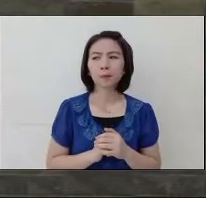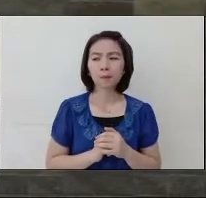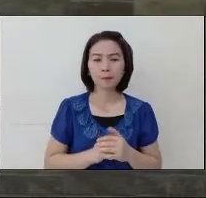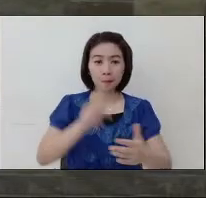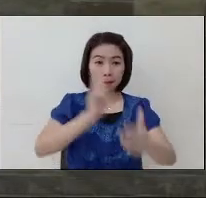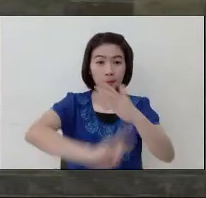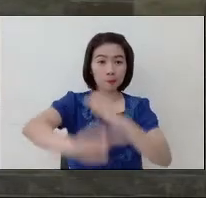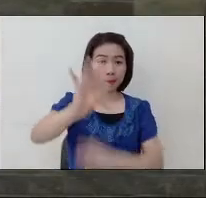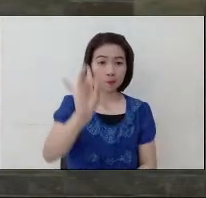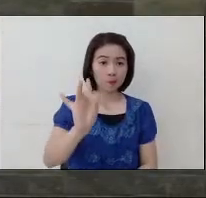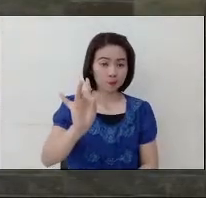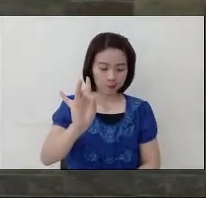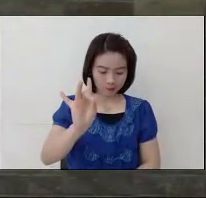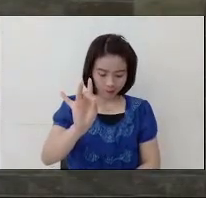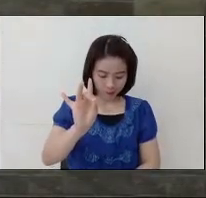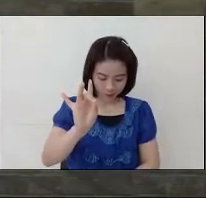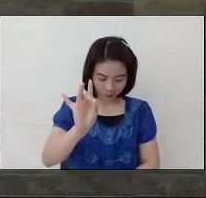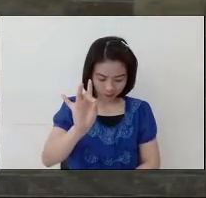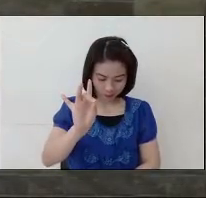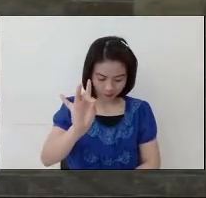Whatsoever things are true.